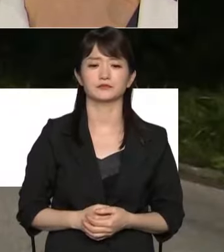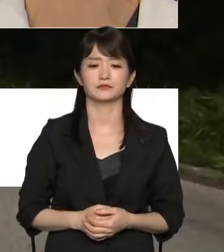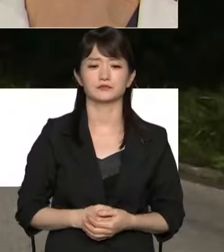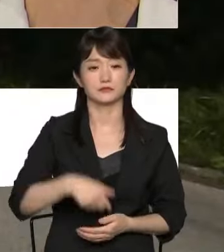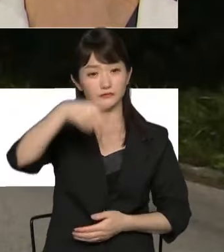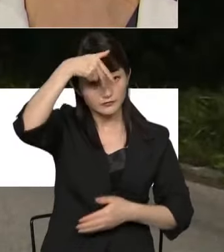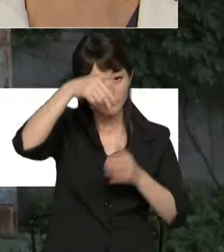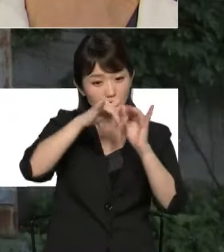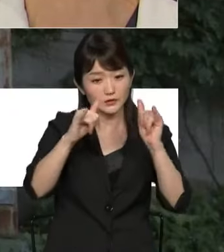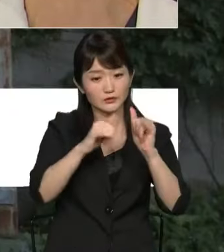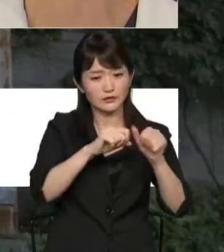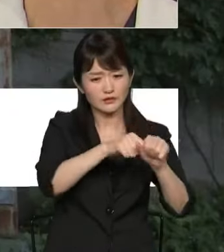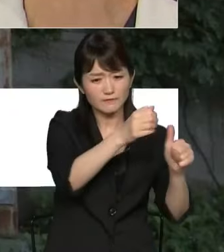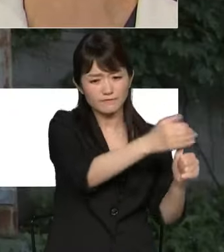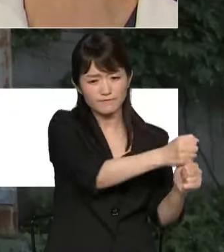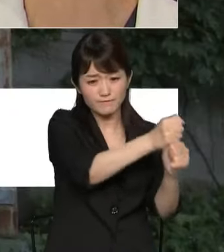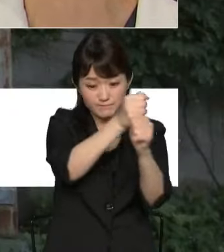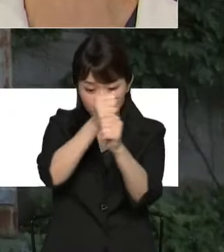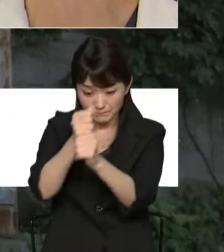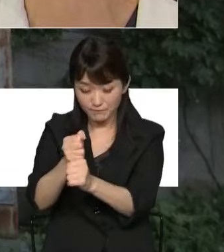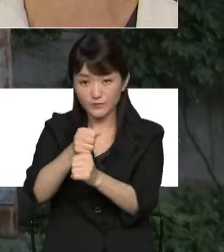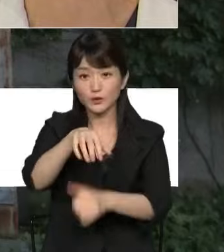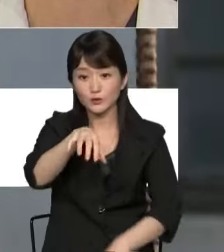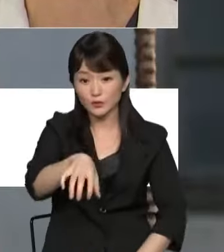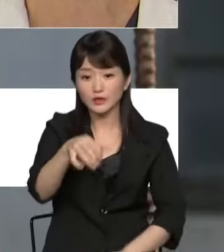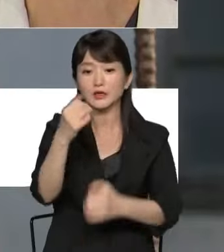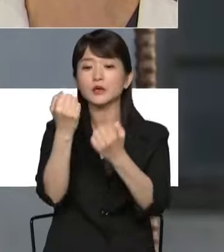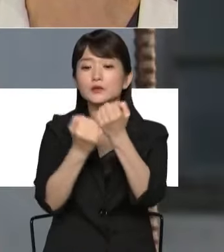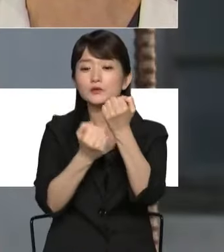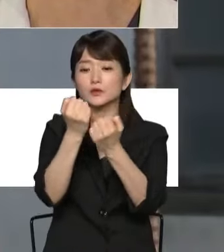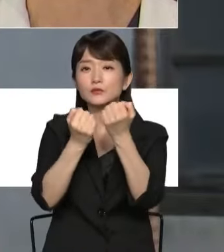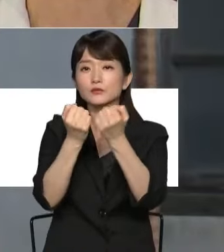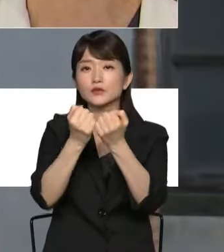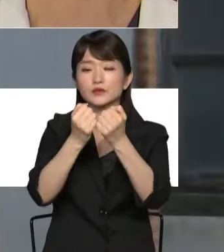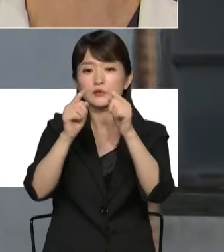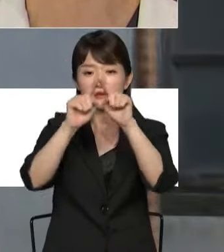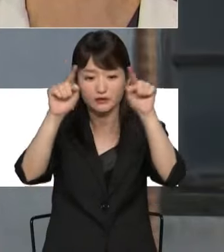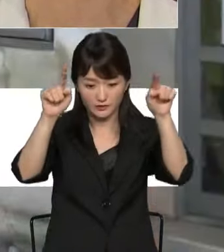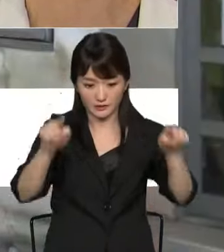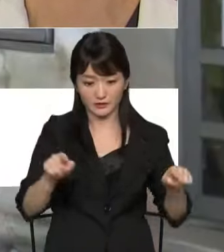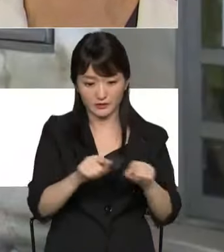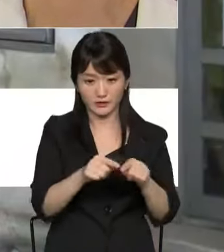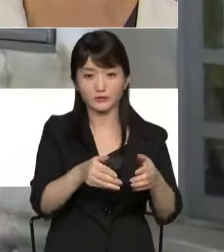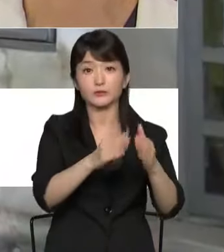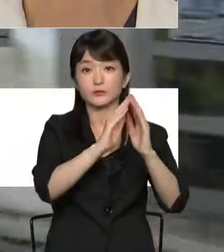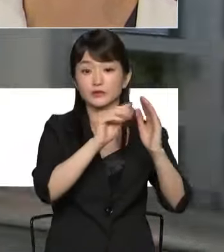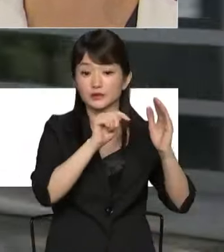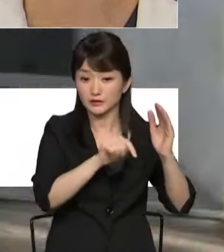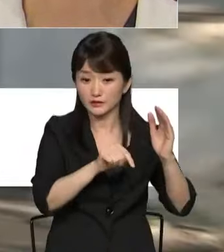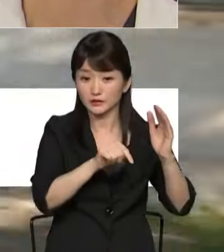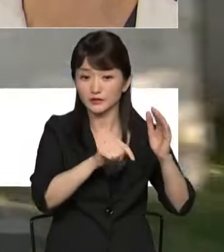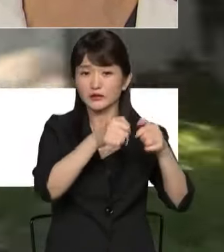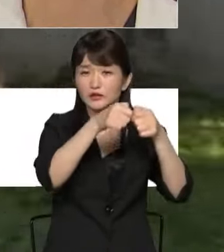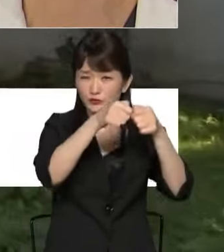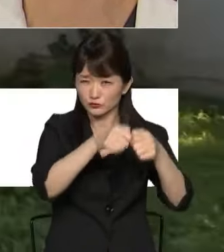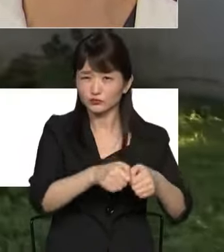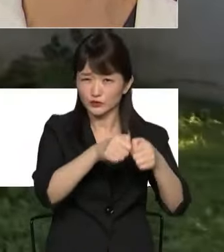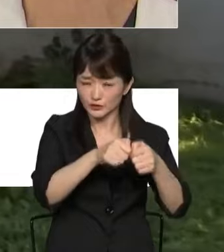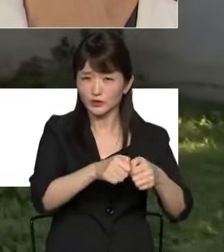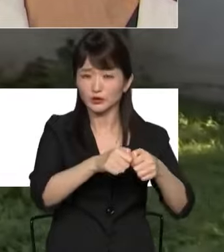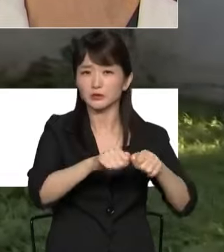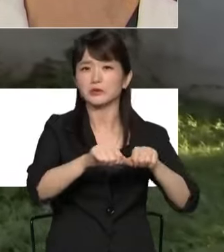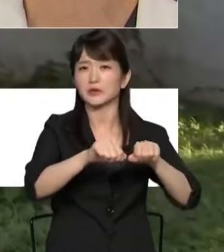강제동원된 곳이라고 하는 것을 하는 설명문이 담긴 게시판을 세우기로 해서 그런 좀 구체적인